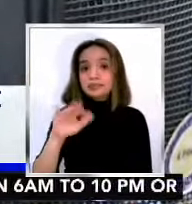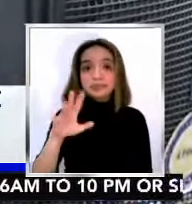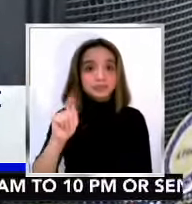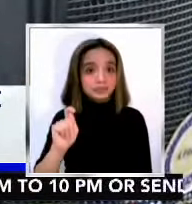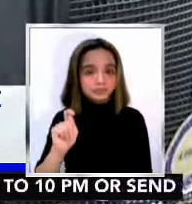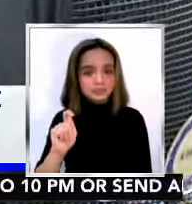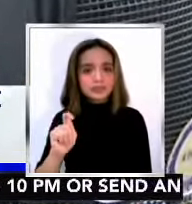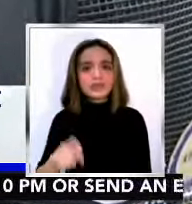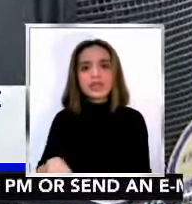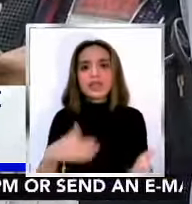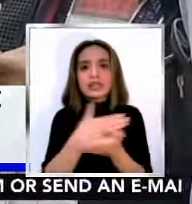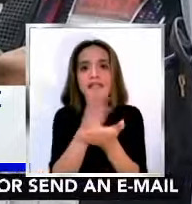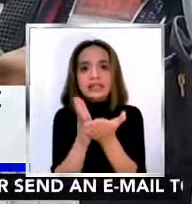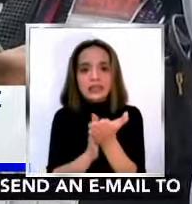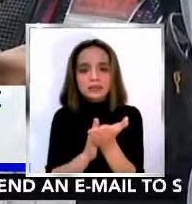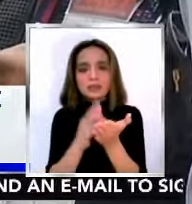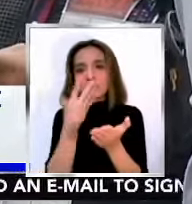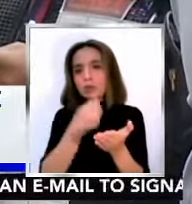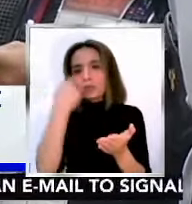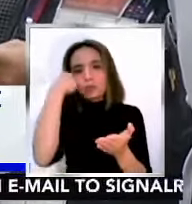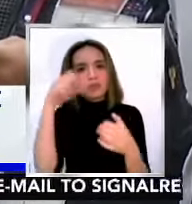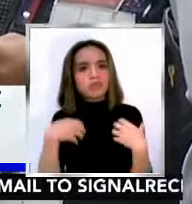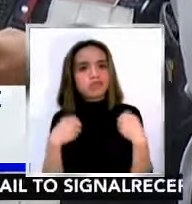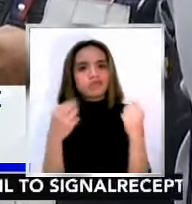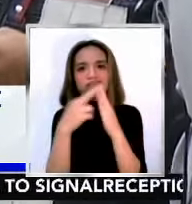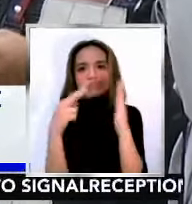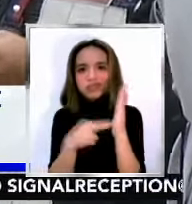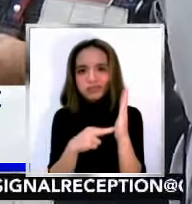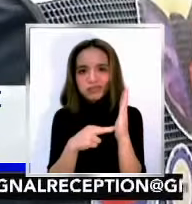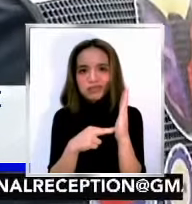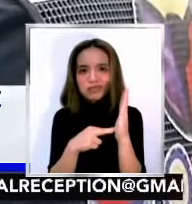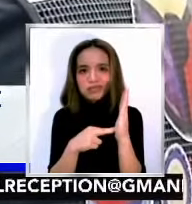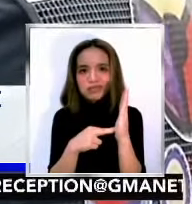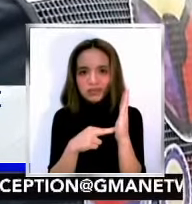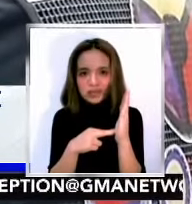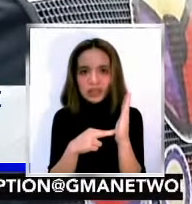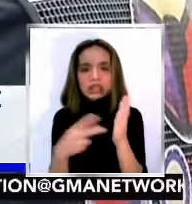ng ilang lumabag sa health protocols maliban sa di pagsusuot ng face shield.